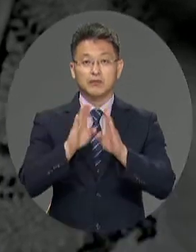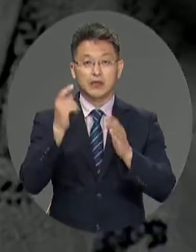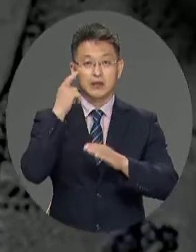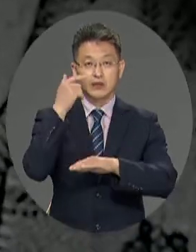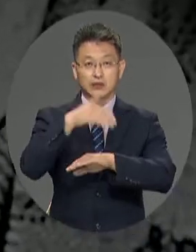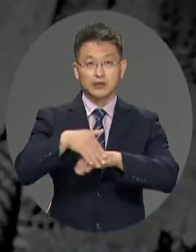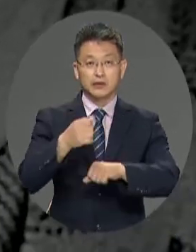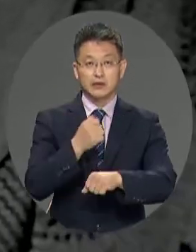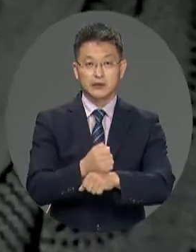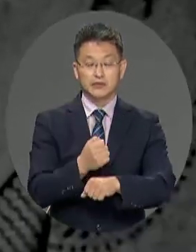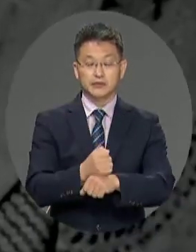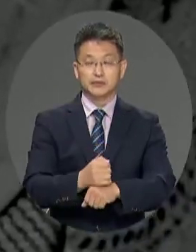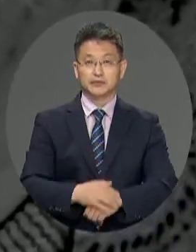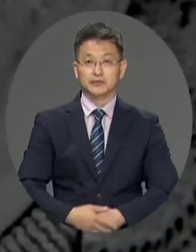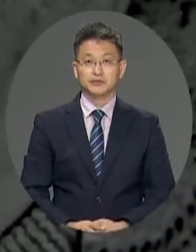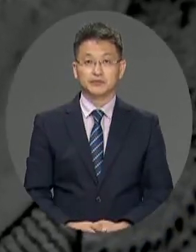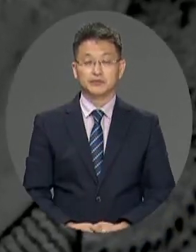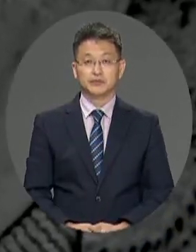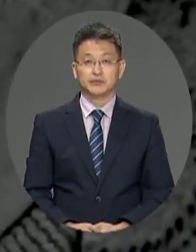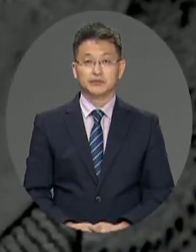mbc 뉴스 정녕 빈 입니다